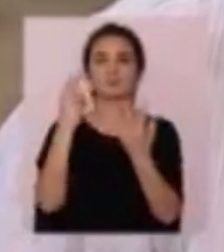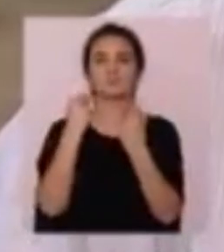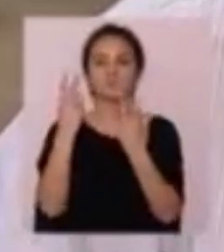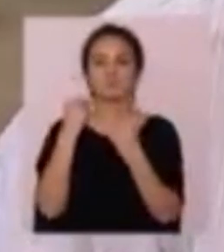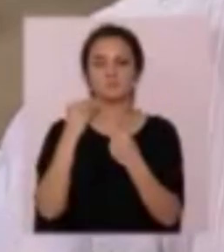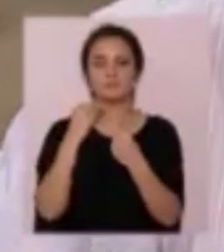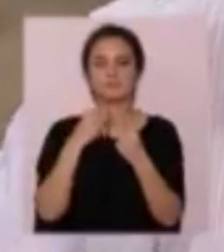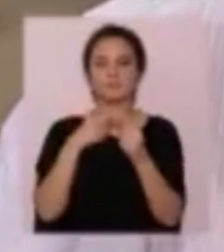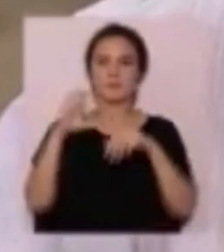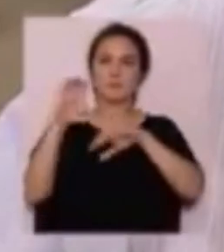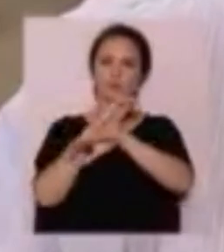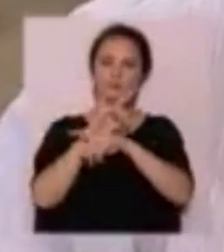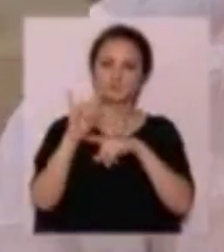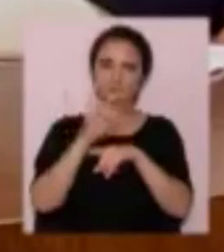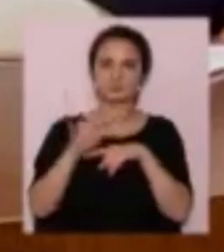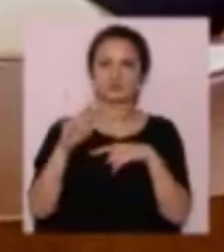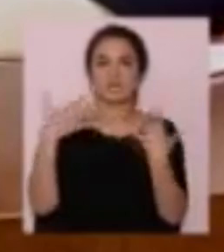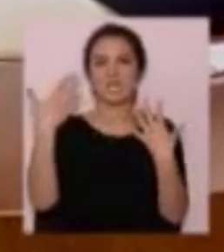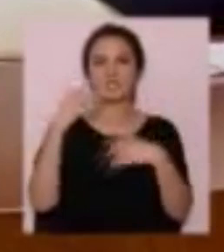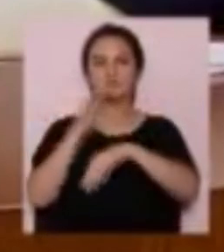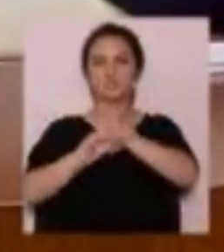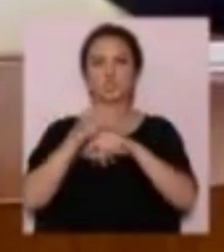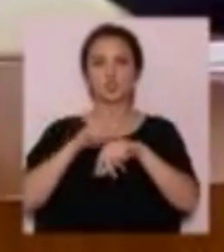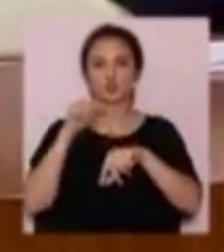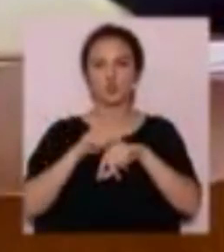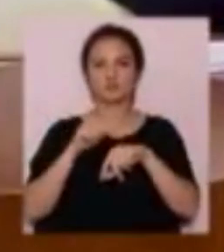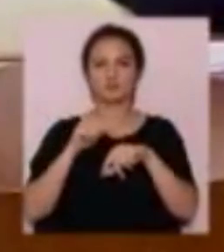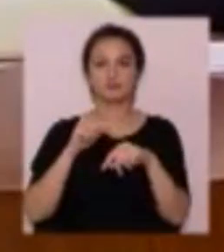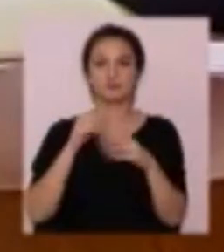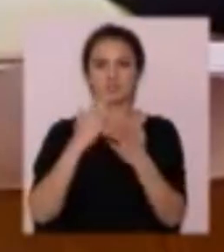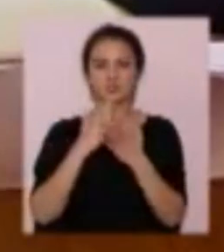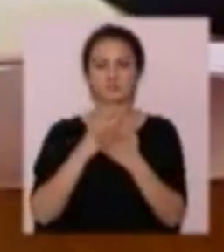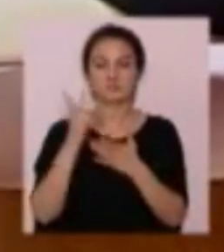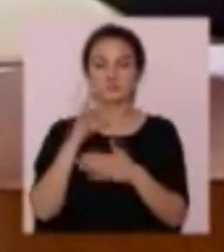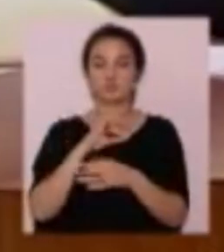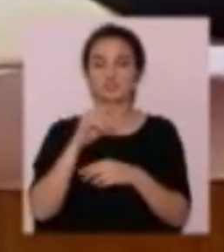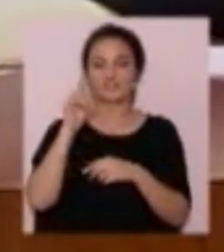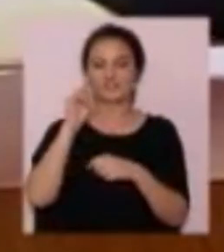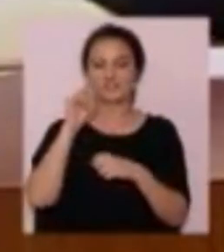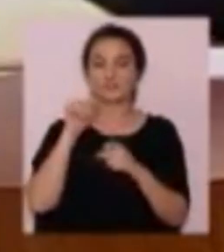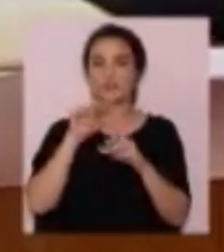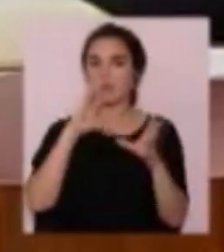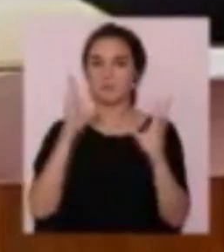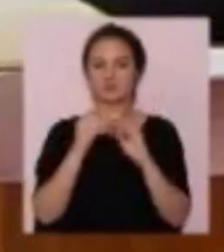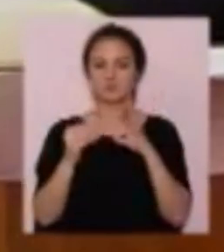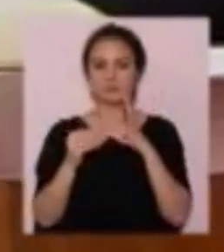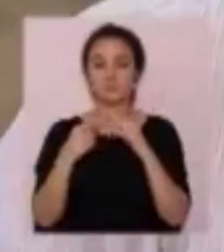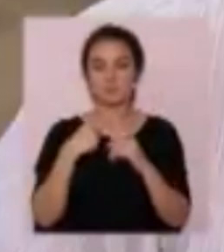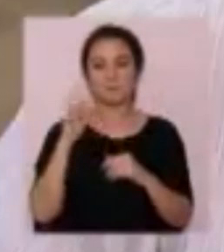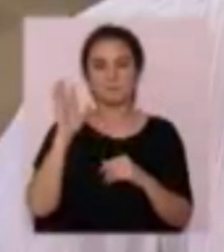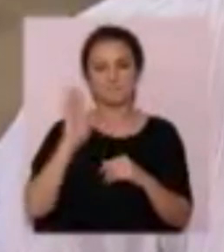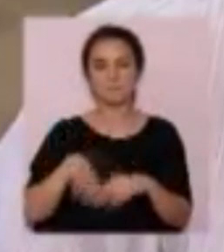რაღაც ესეთი პროტეზებია რო ხელი შეხებასაც გრძნობს და რაღაცები მაგრამ ვიცოდი რო გადამეტებული ისინი იყო მაგრამ მე